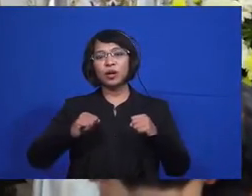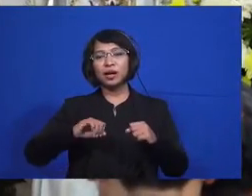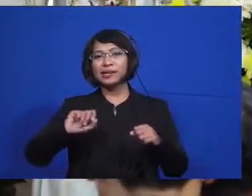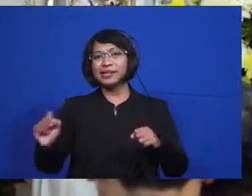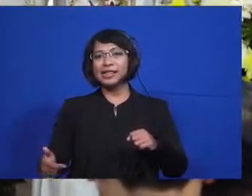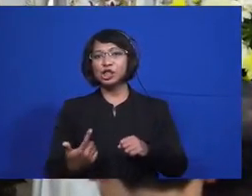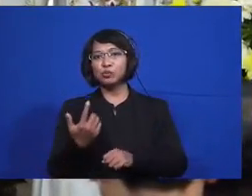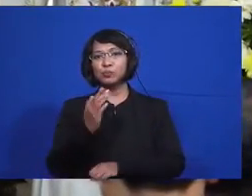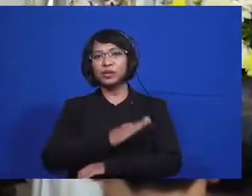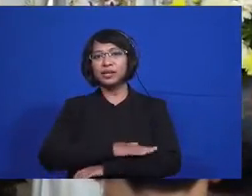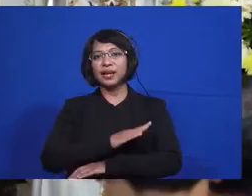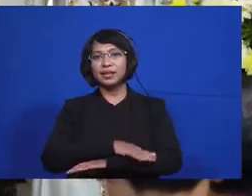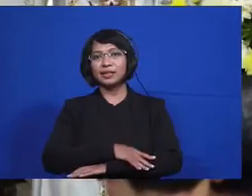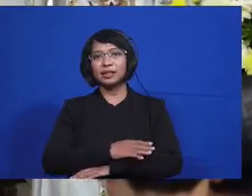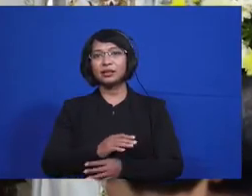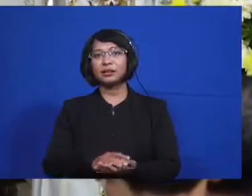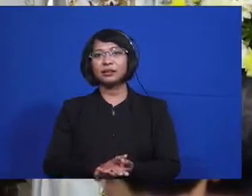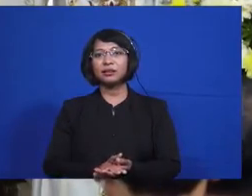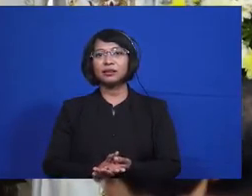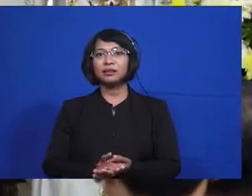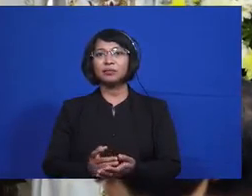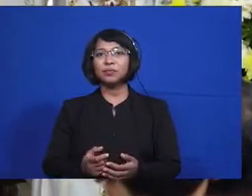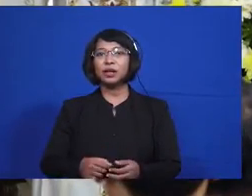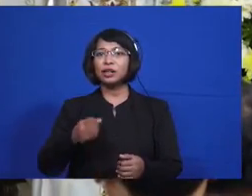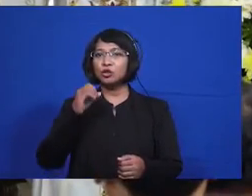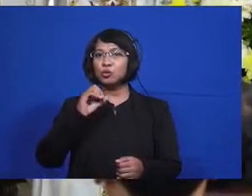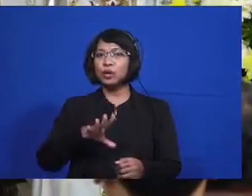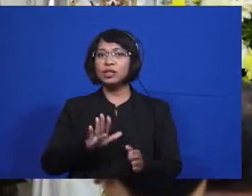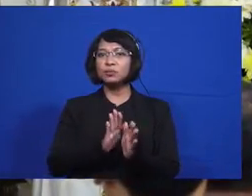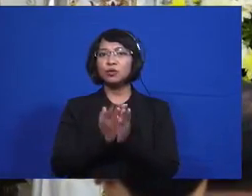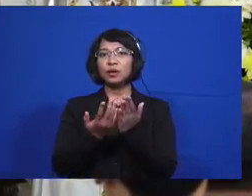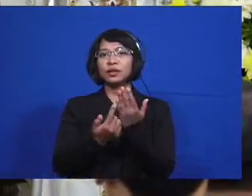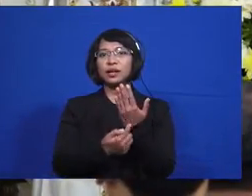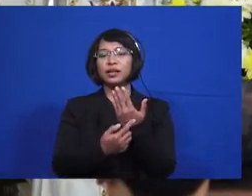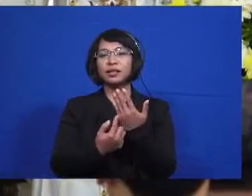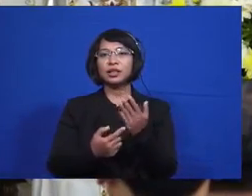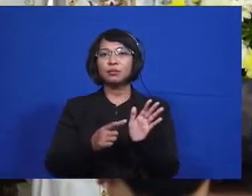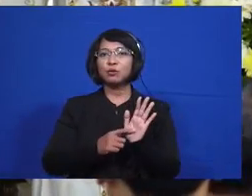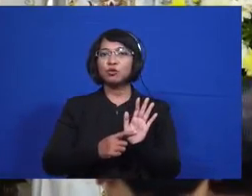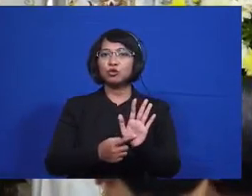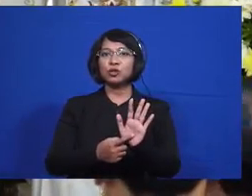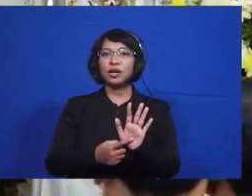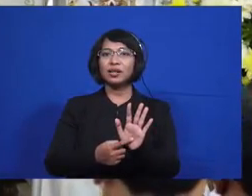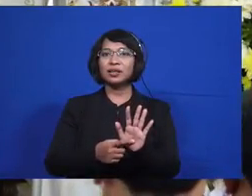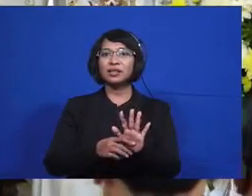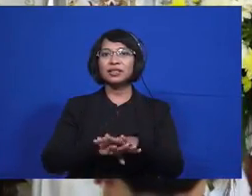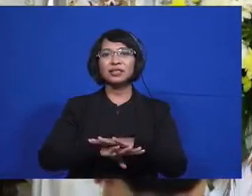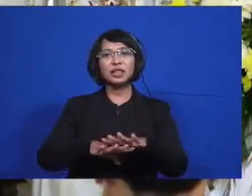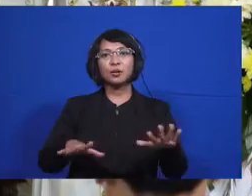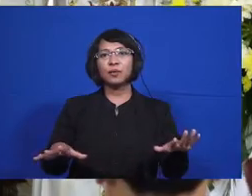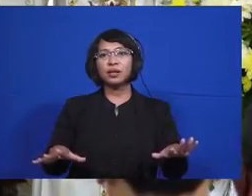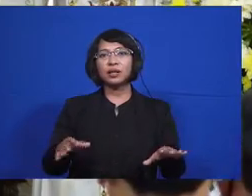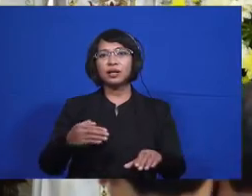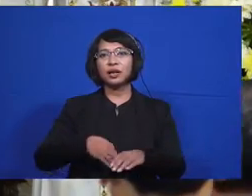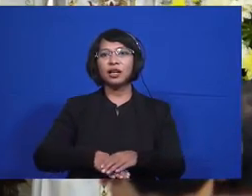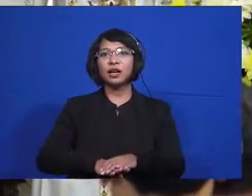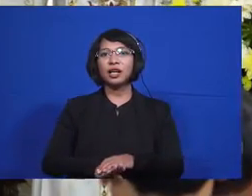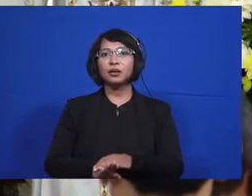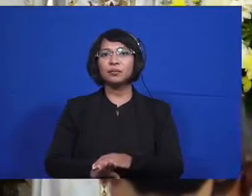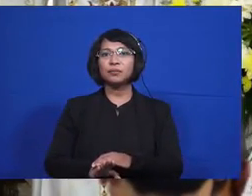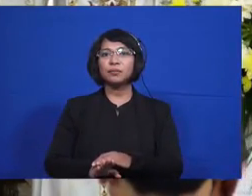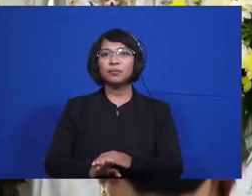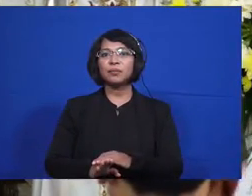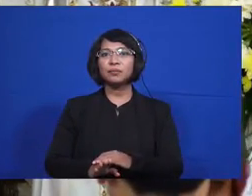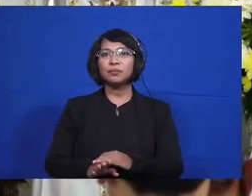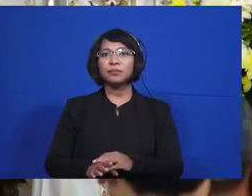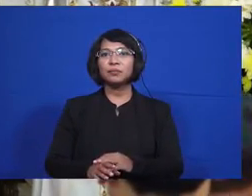sehari-hari dalam melaksanakan tugas pewartaan Injil dan mewujudkan keselamatan dalam pergaulan